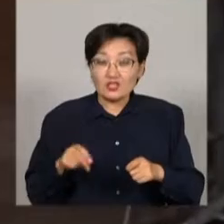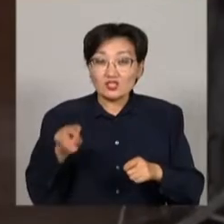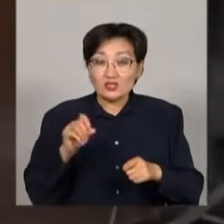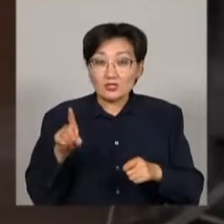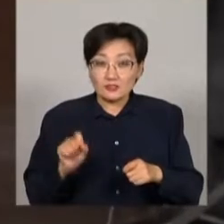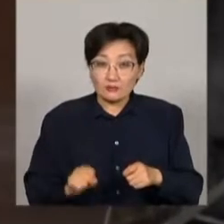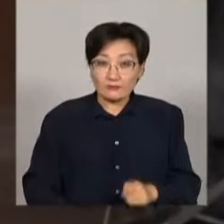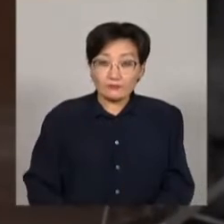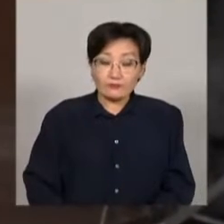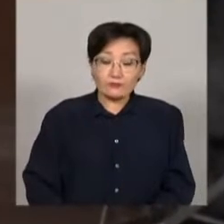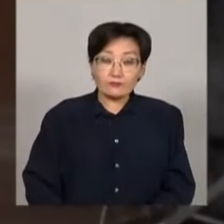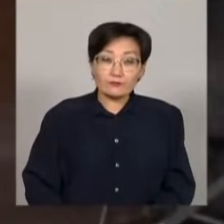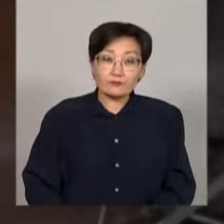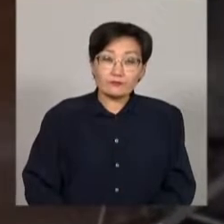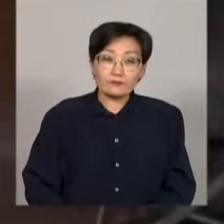фестиваль.